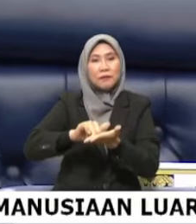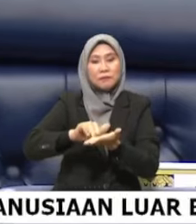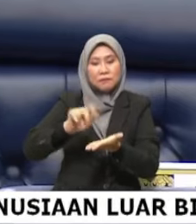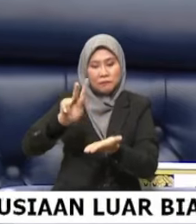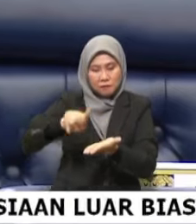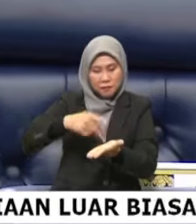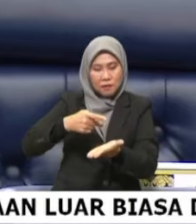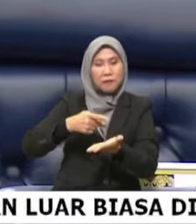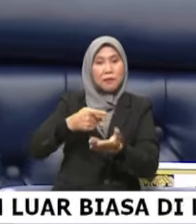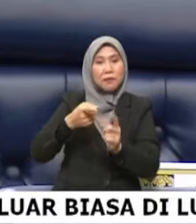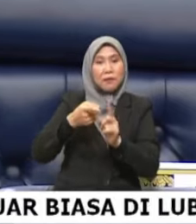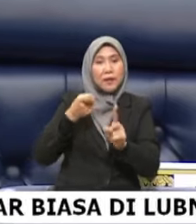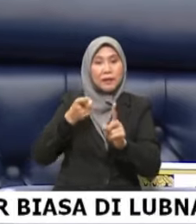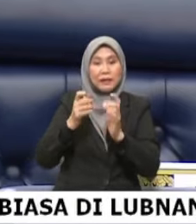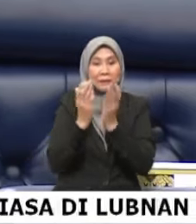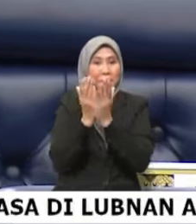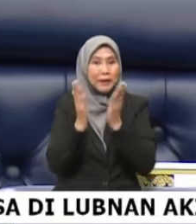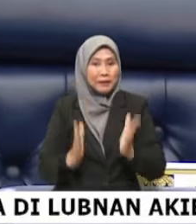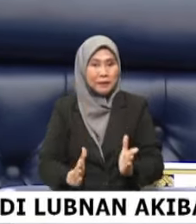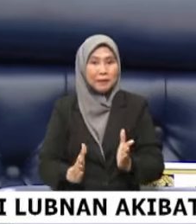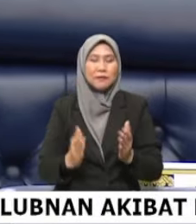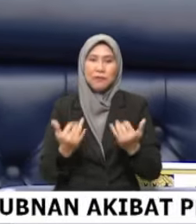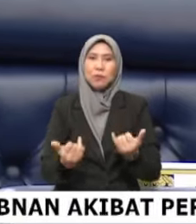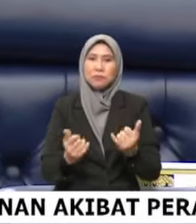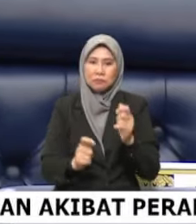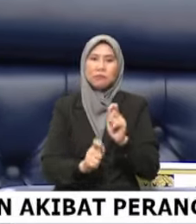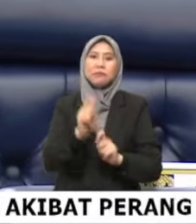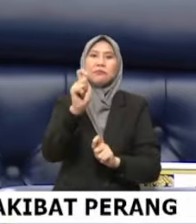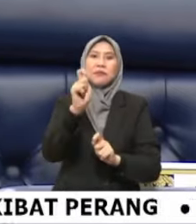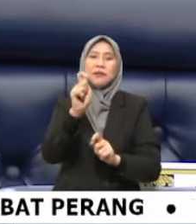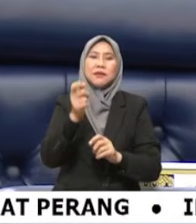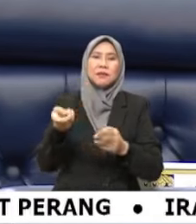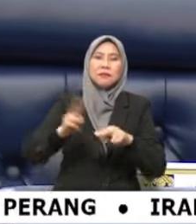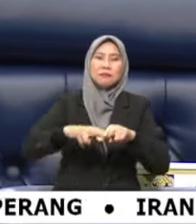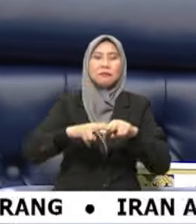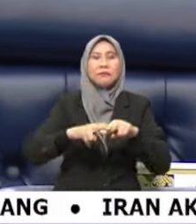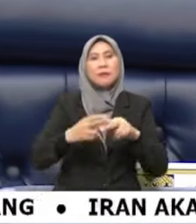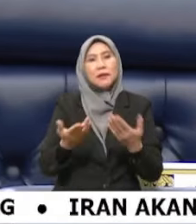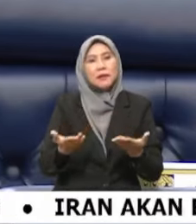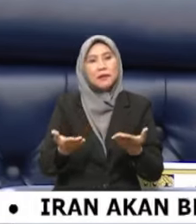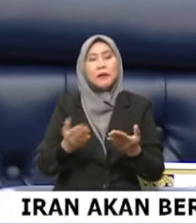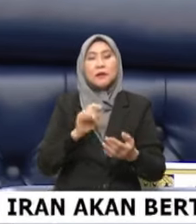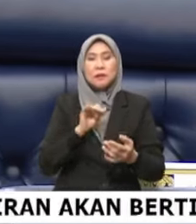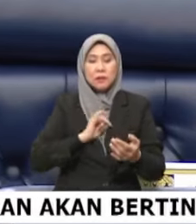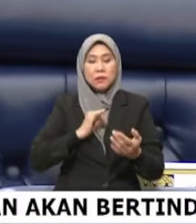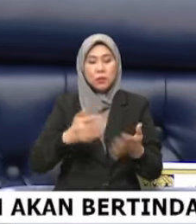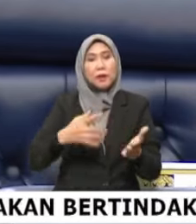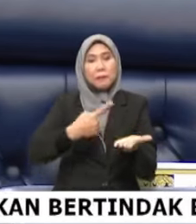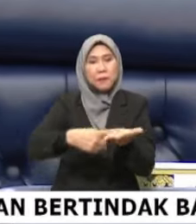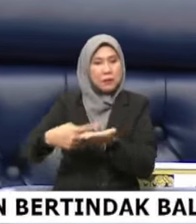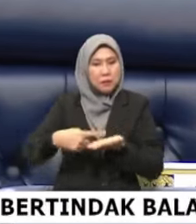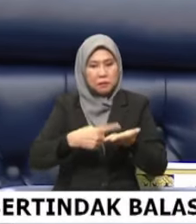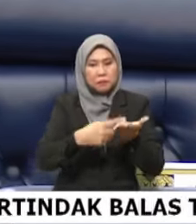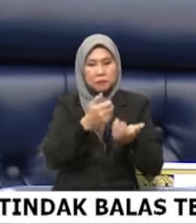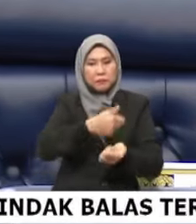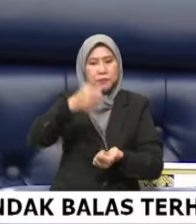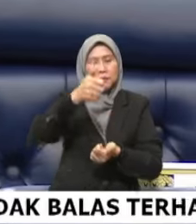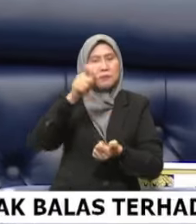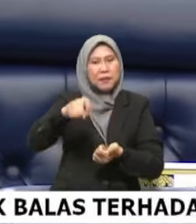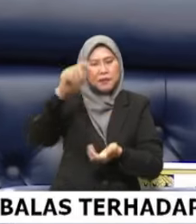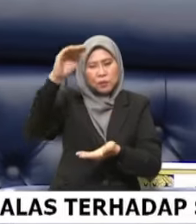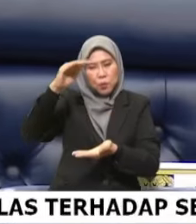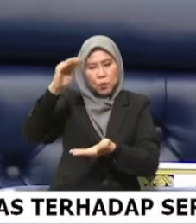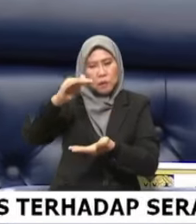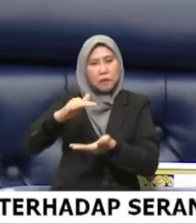student-student sekarang adalah tinggi. Dan saya telah berbincang dengan CLP Director supaya kalau boleh